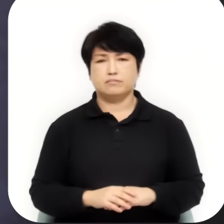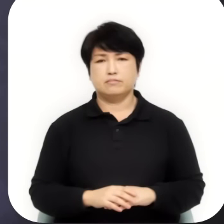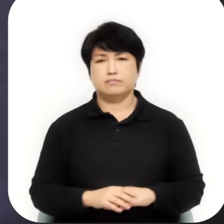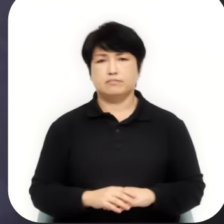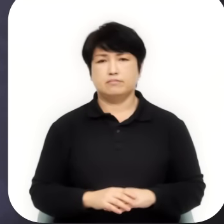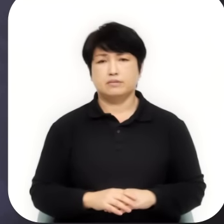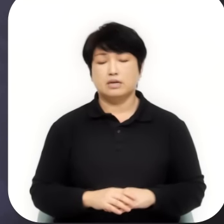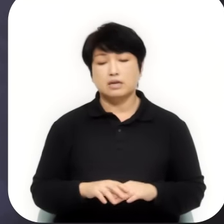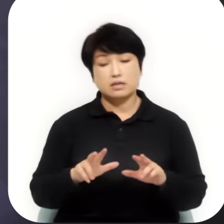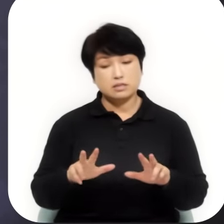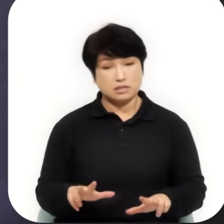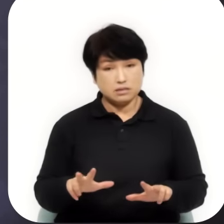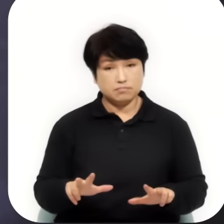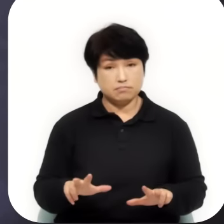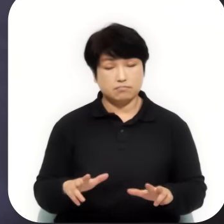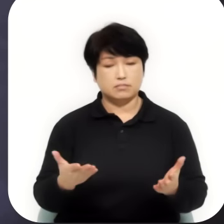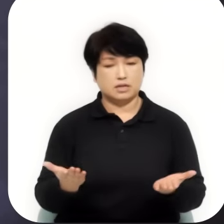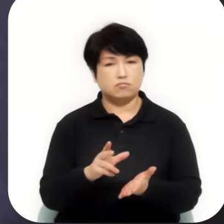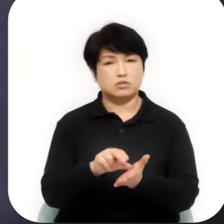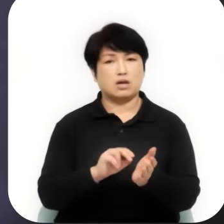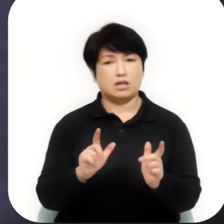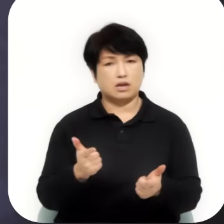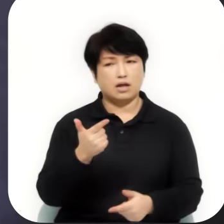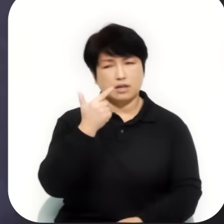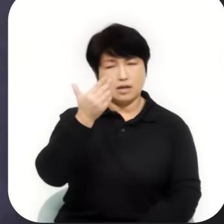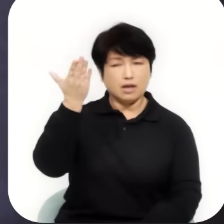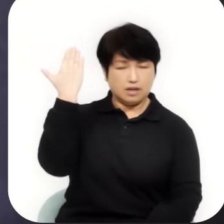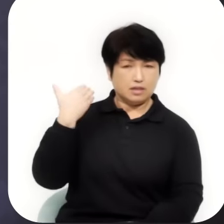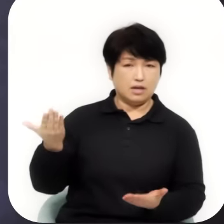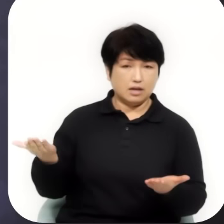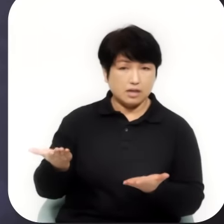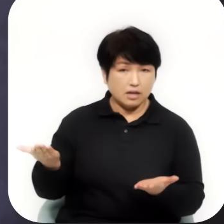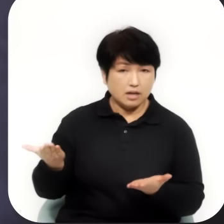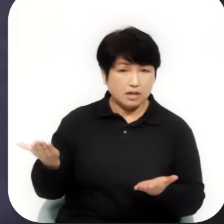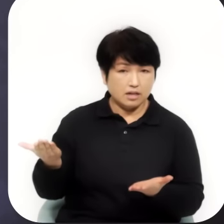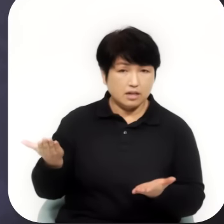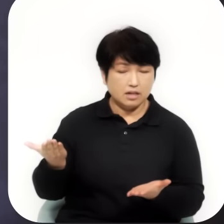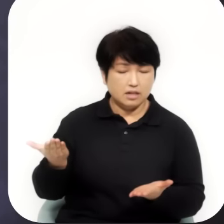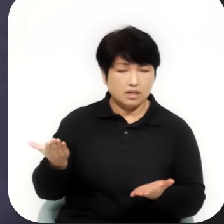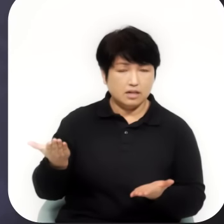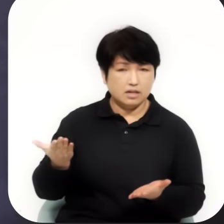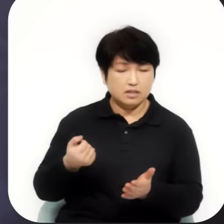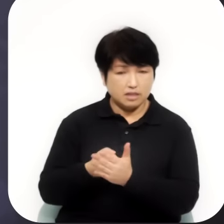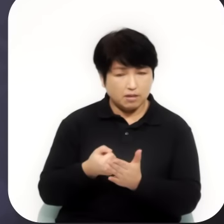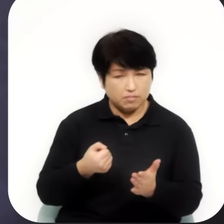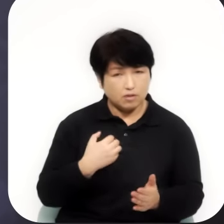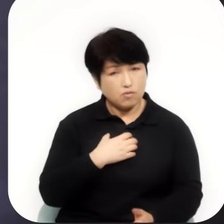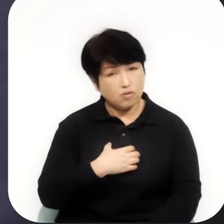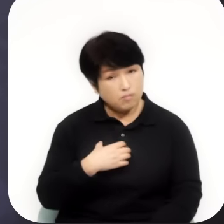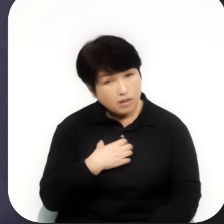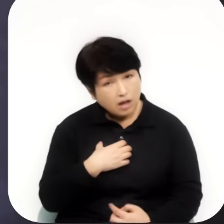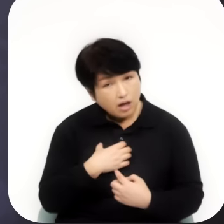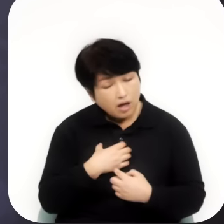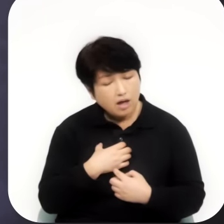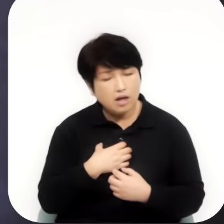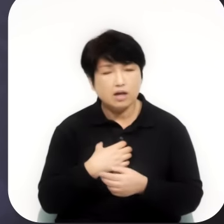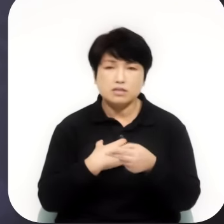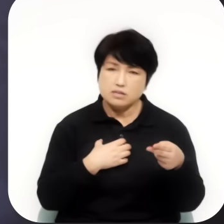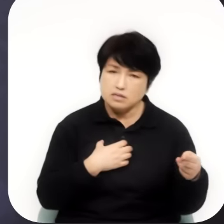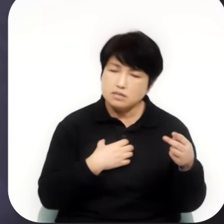지금 일이 아니라 옛날 일 때문에 괴롭다 하는 거는 기억 때문에